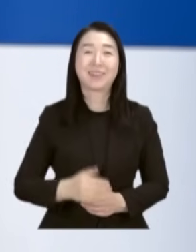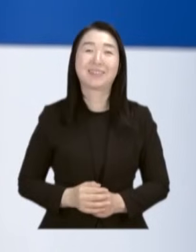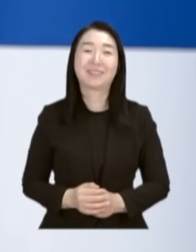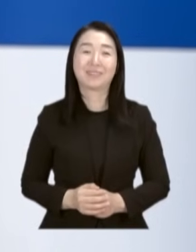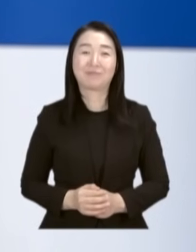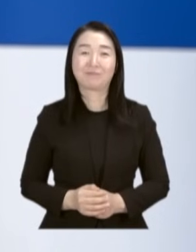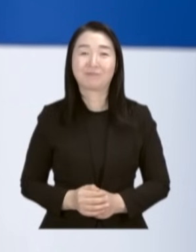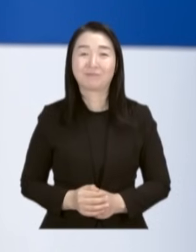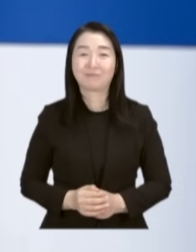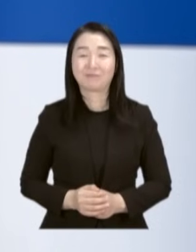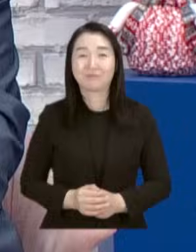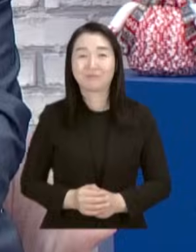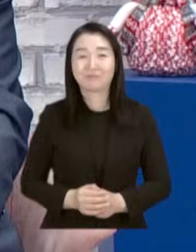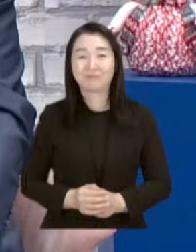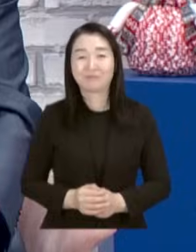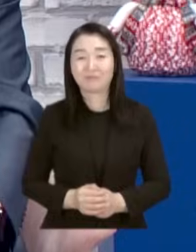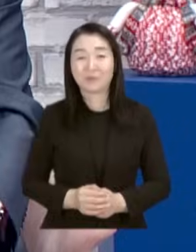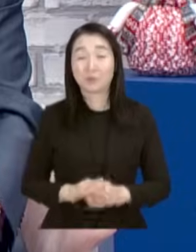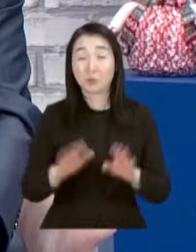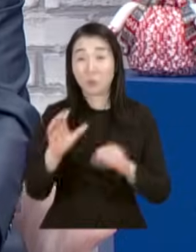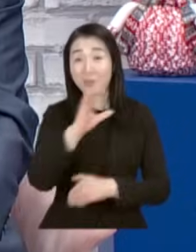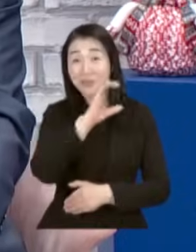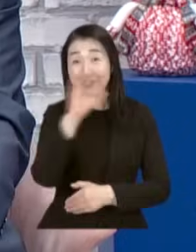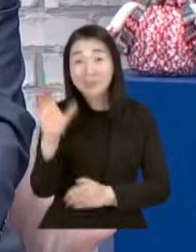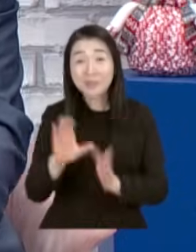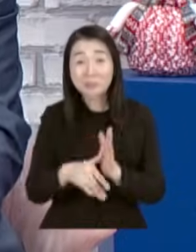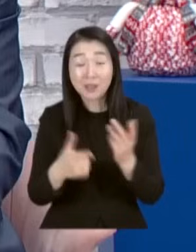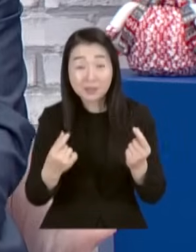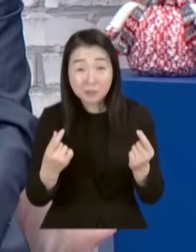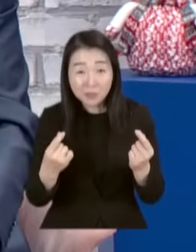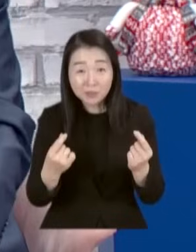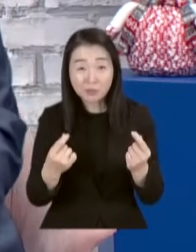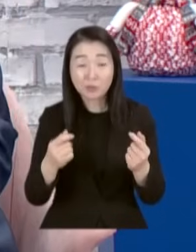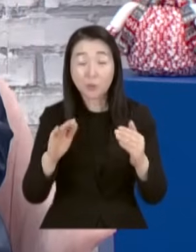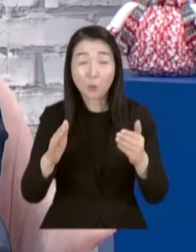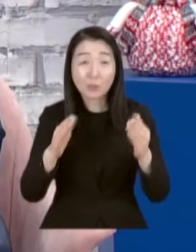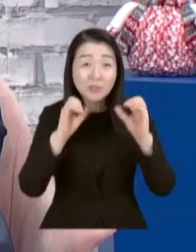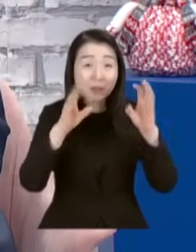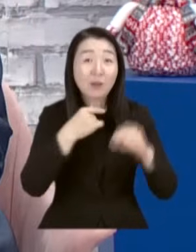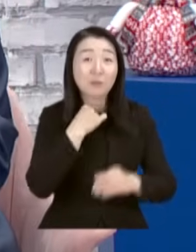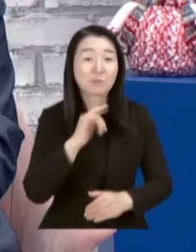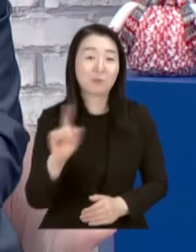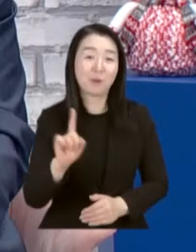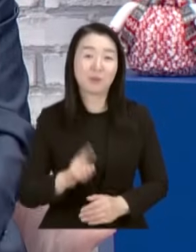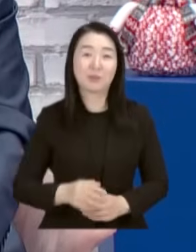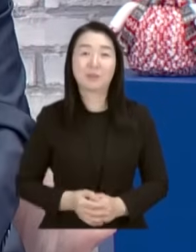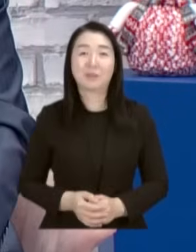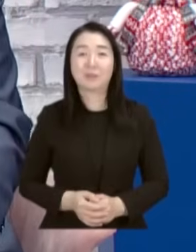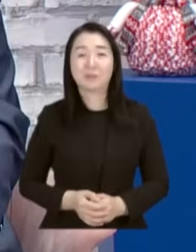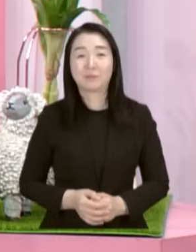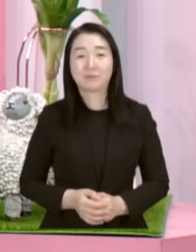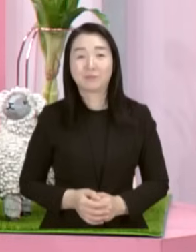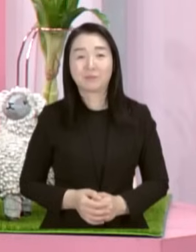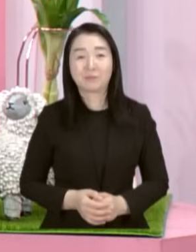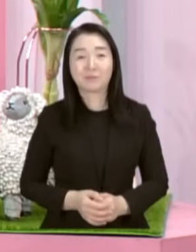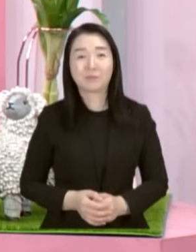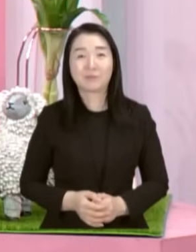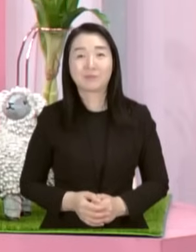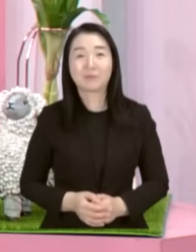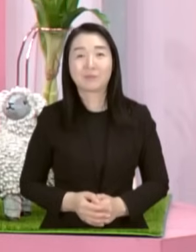할 수 있습니다. 네. 자 오늘 성탄절이에요. 꼭 전하고 싶은 말씀은 어떤 걸까요? 네, 네 지금 이제